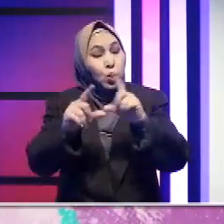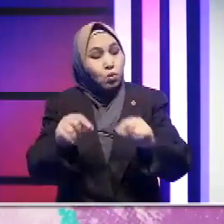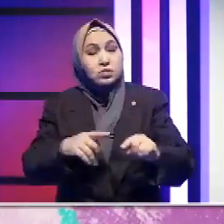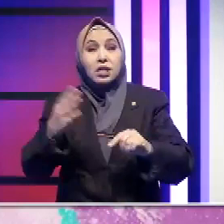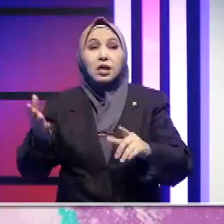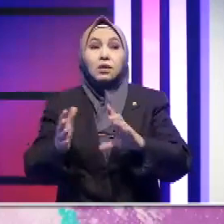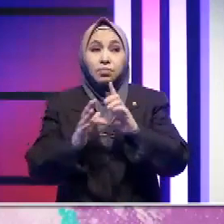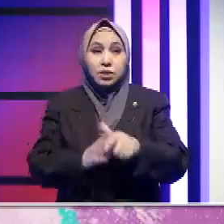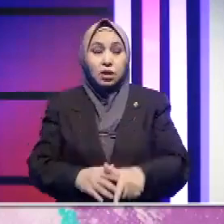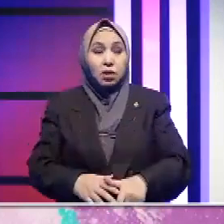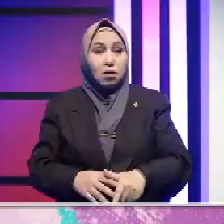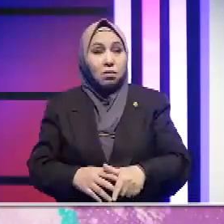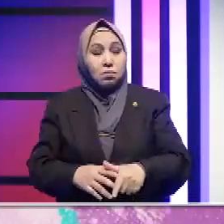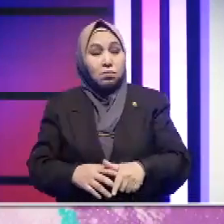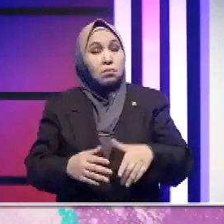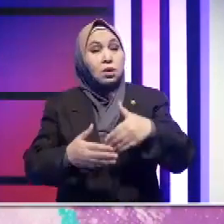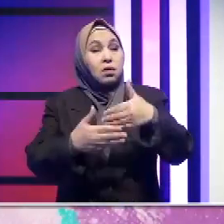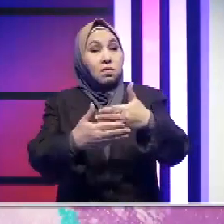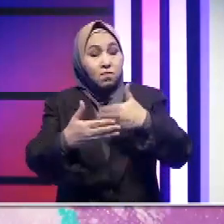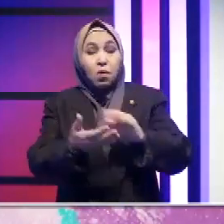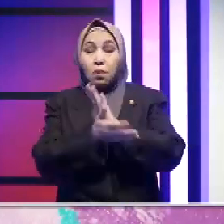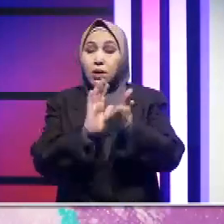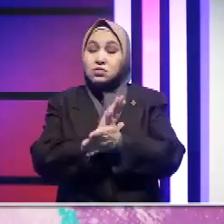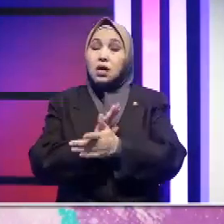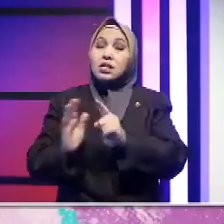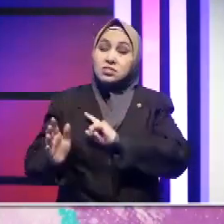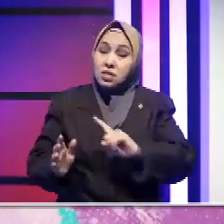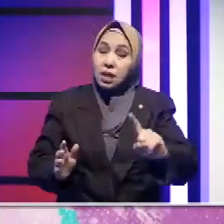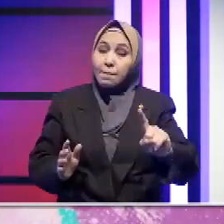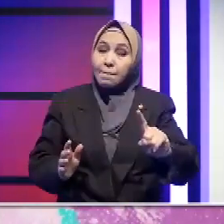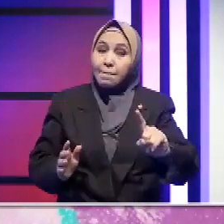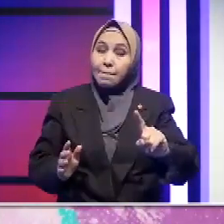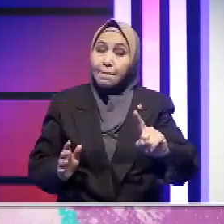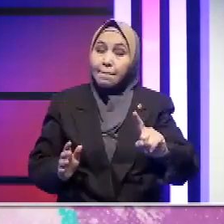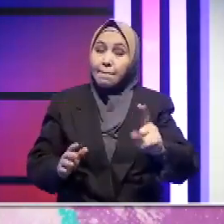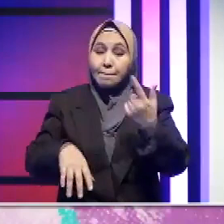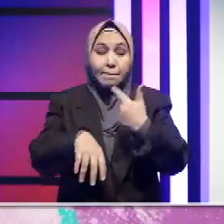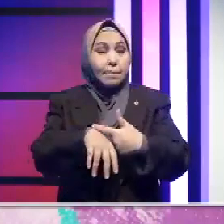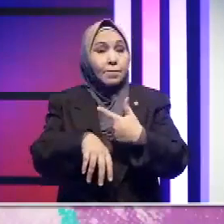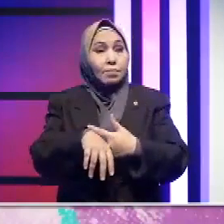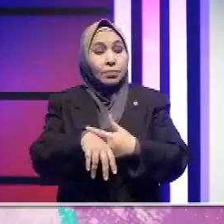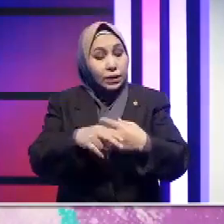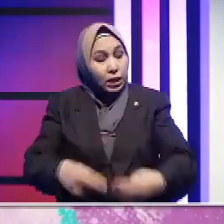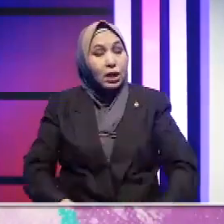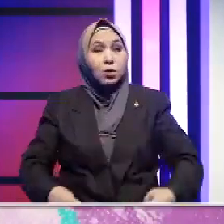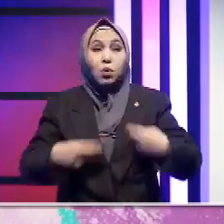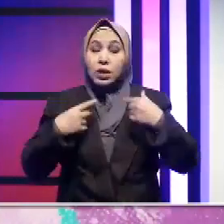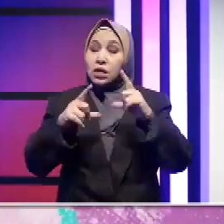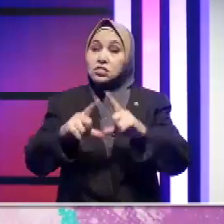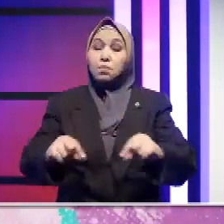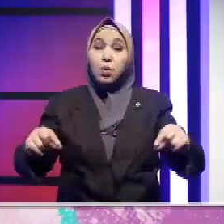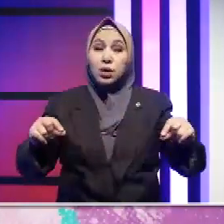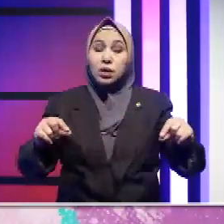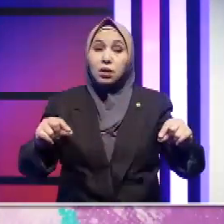the out bitch muslim Sebelum menjadi seorang islam ketike hidup di bumi jepun